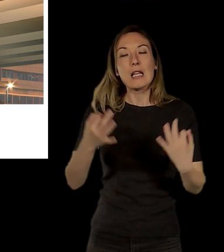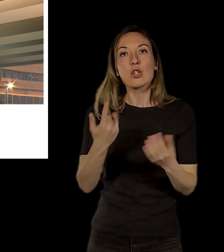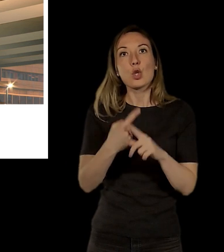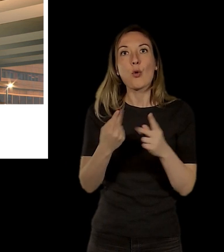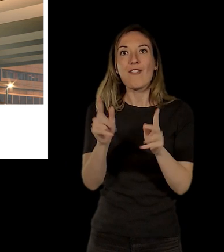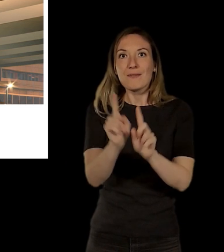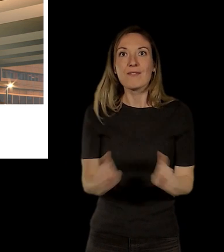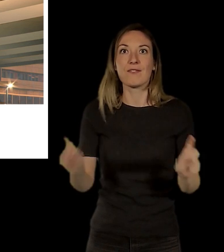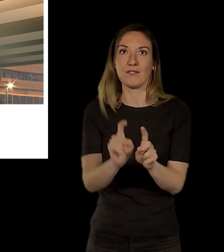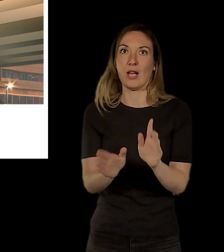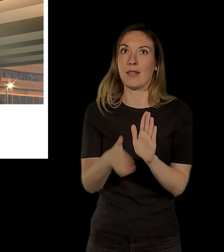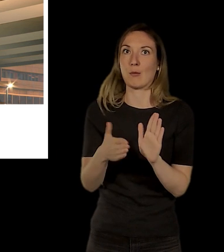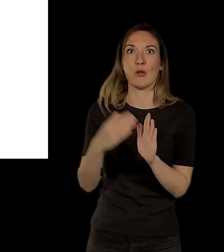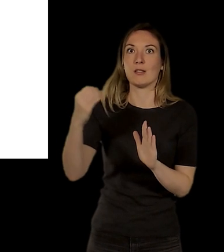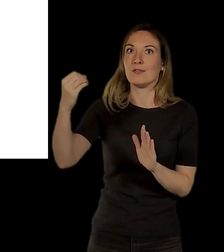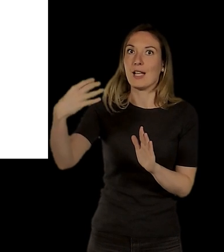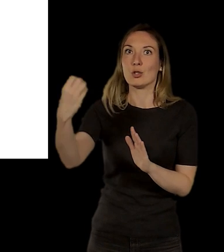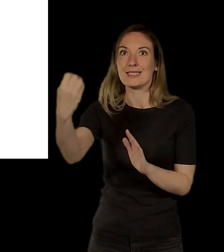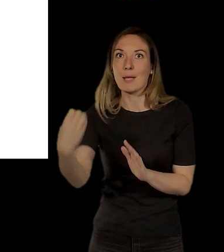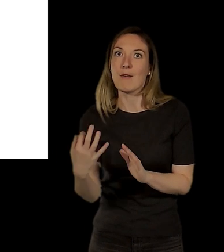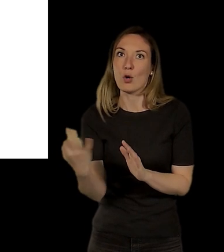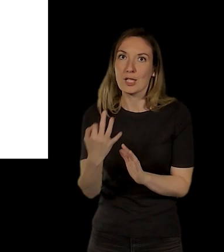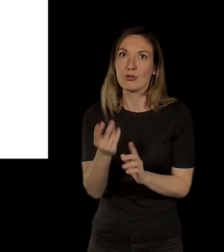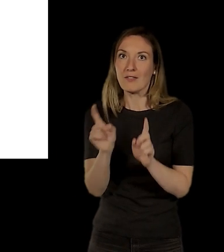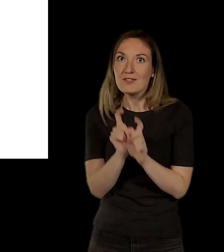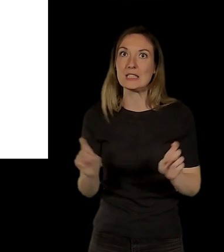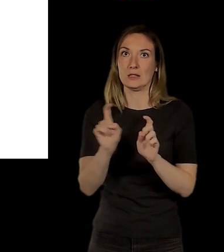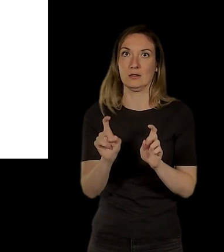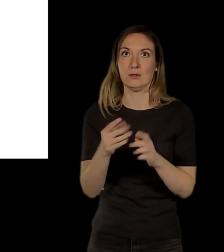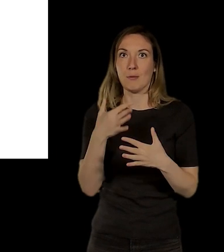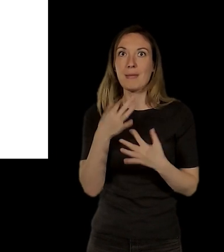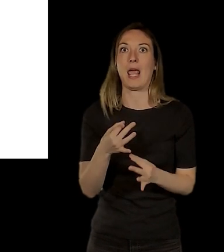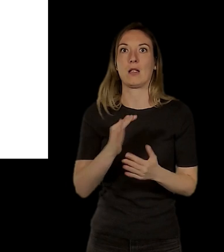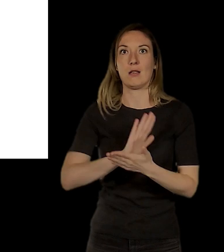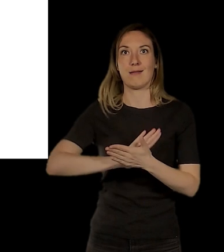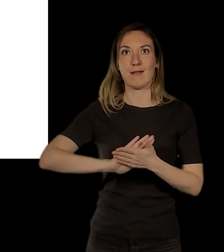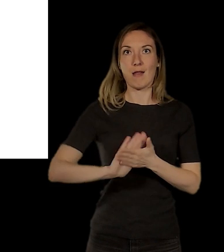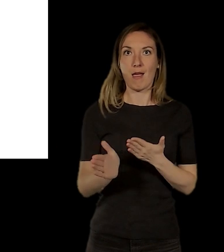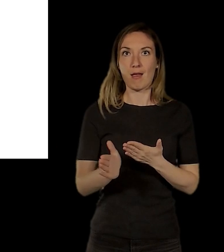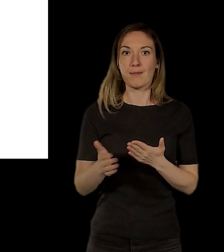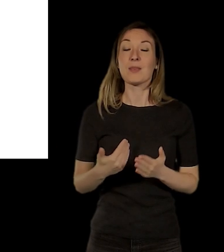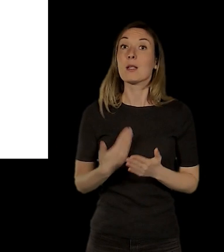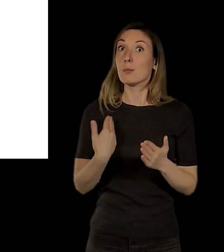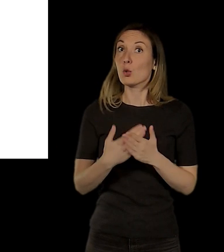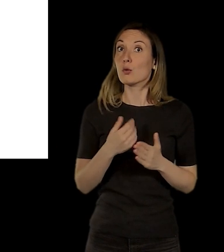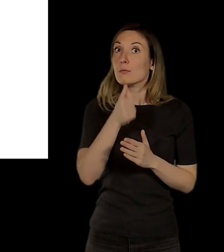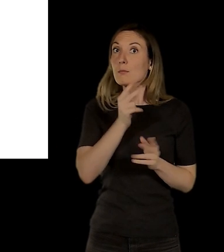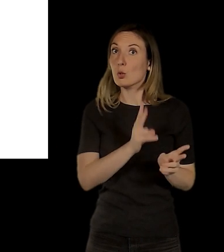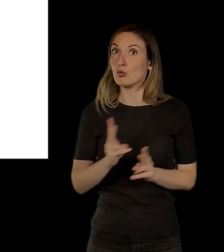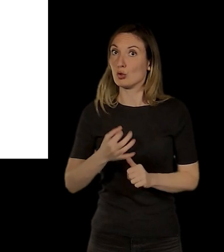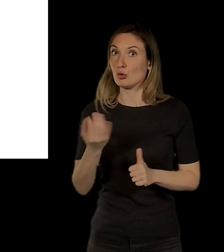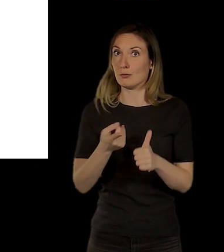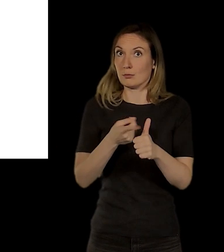některé technické prvky a tak dál. Takže v podstatě jedna ze strategií byla